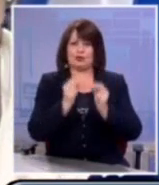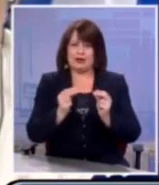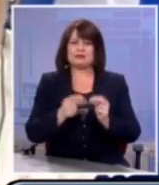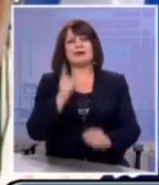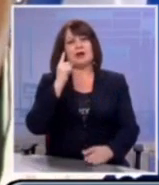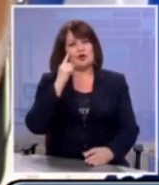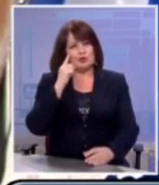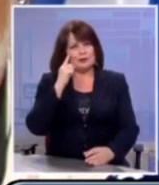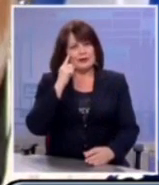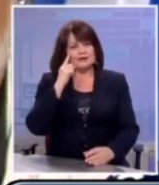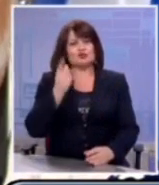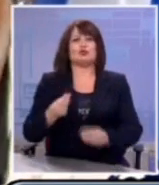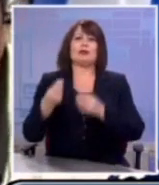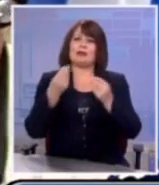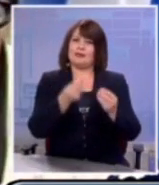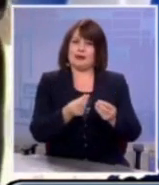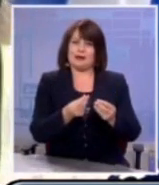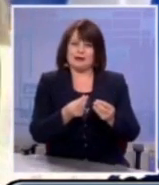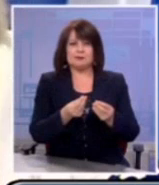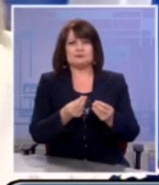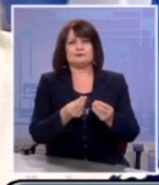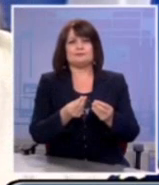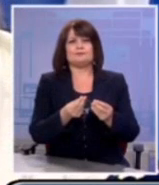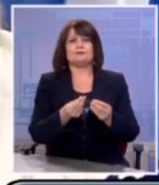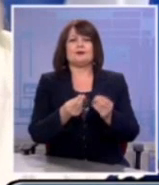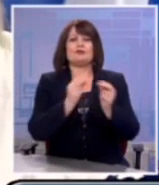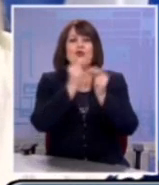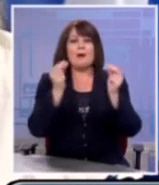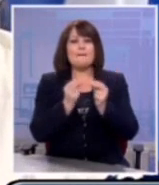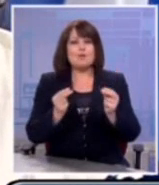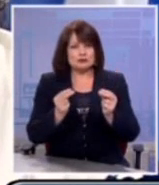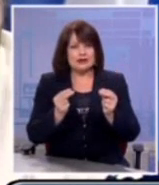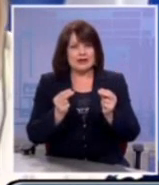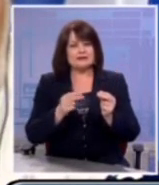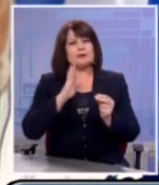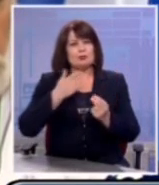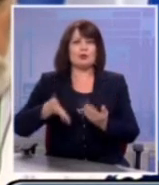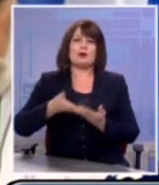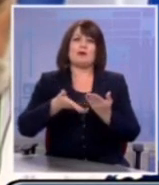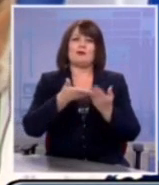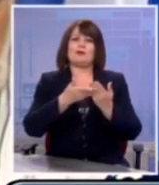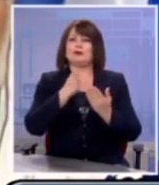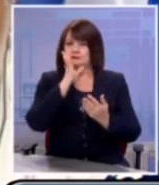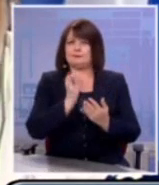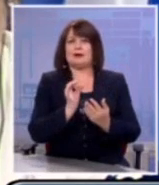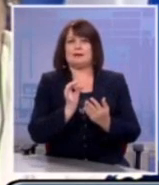νομίζω ότι παραδίδοντας αυτό το πόρισμα συνεισέφερε